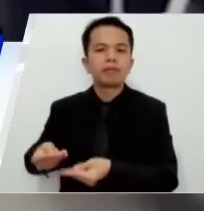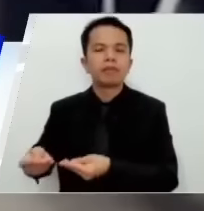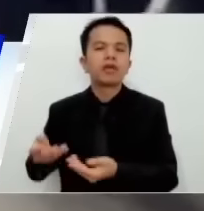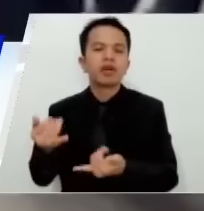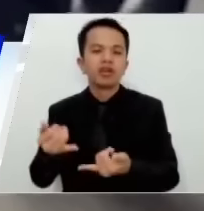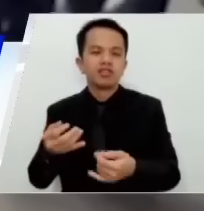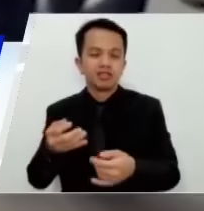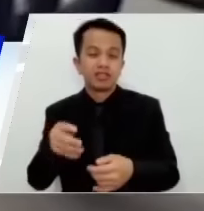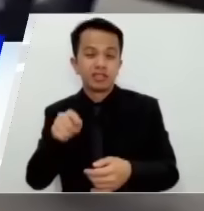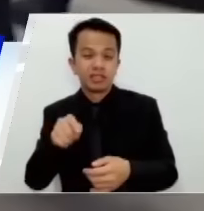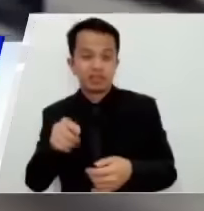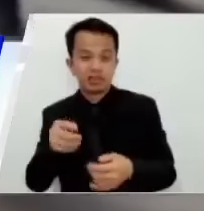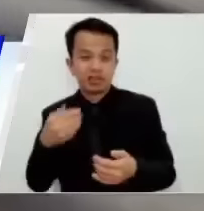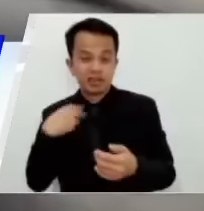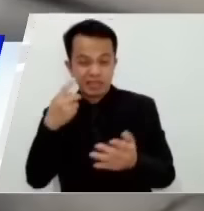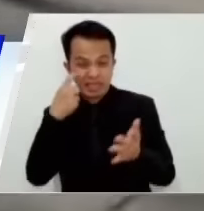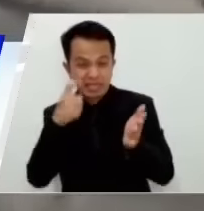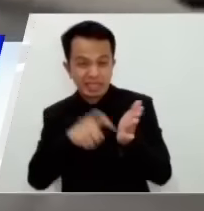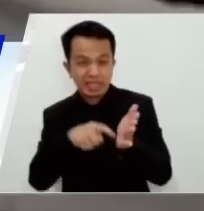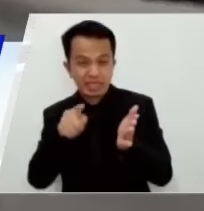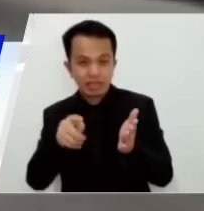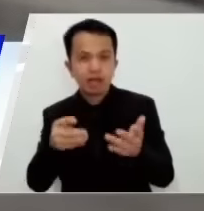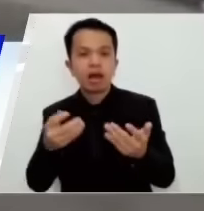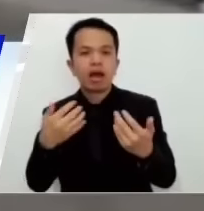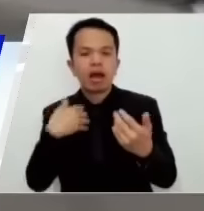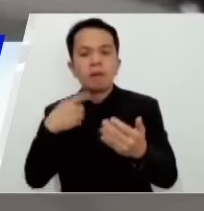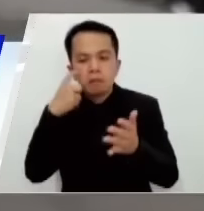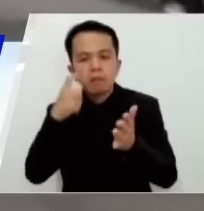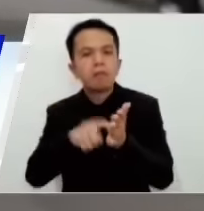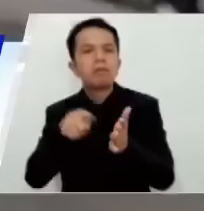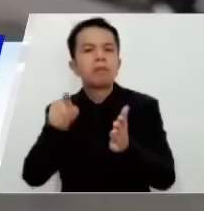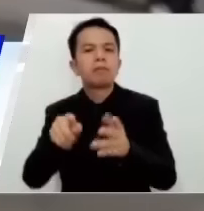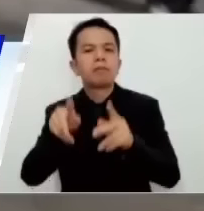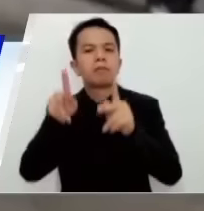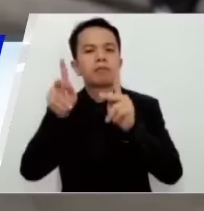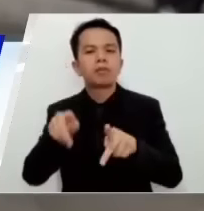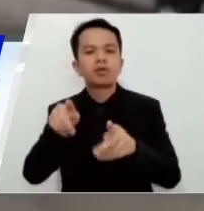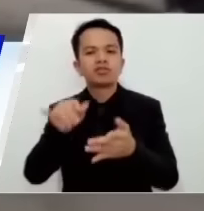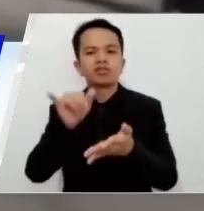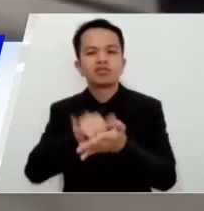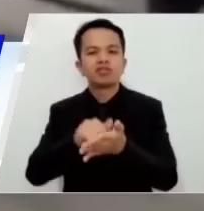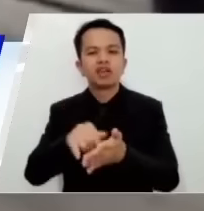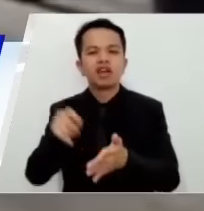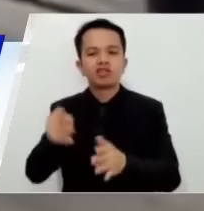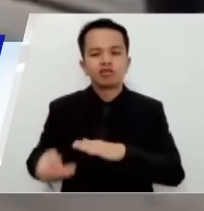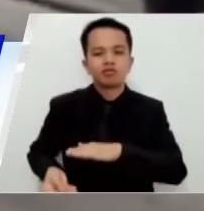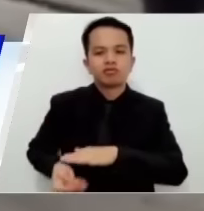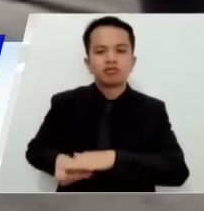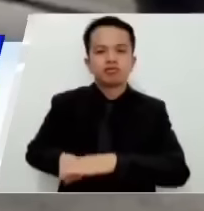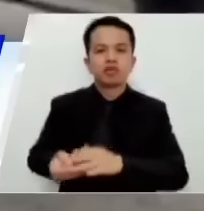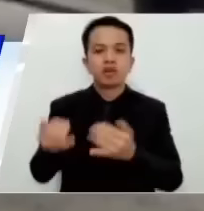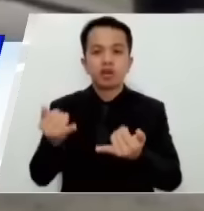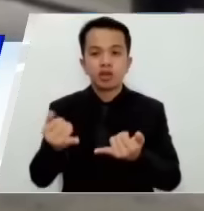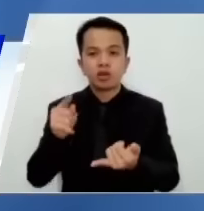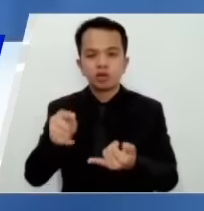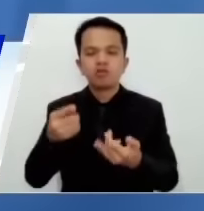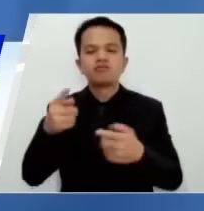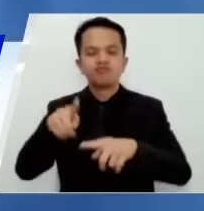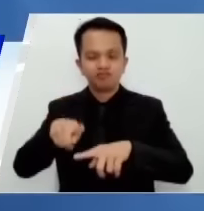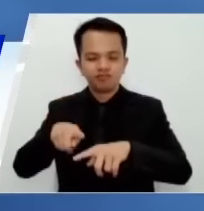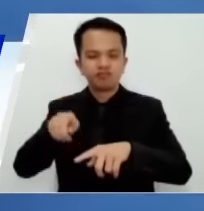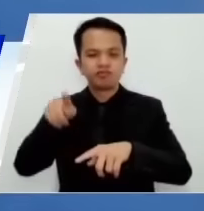pinagmasdan ng mga enforcers agad kinilala ng biktima ang enforcer na umano nangotong sa kanya agad-agad suspendido ang enforcer